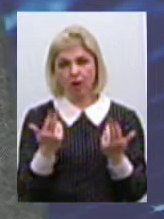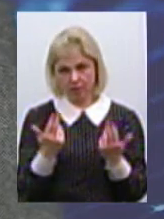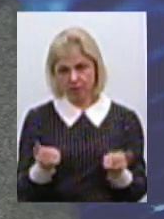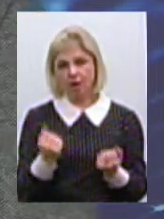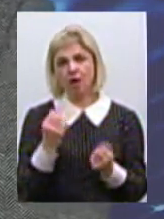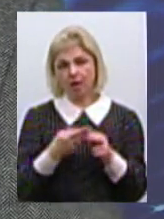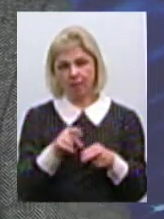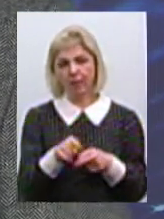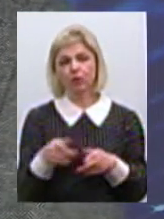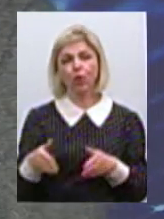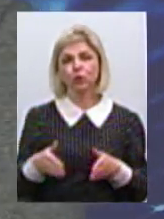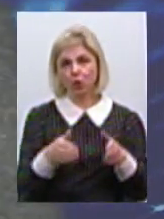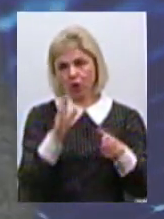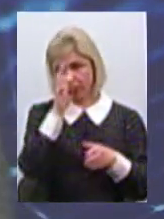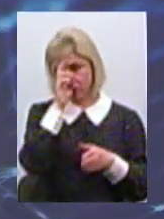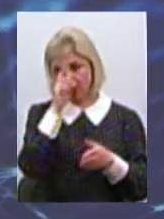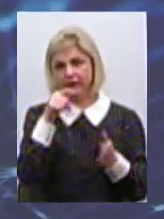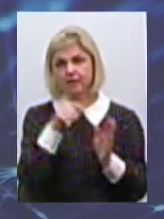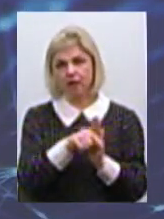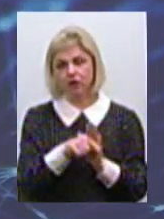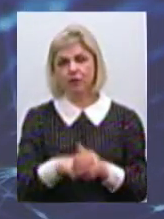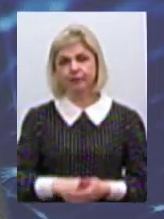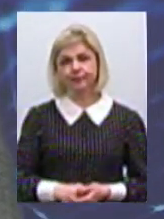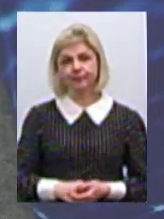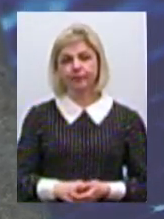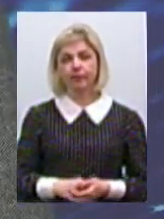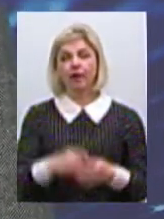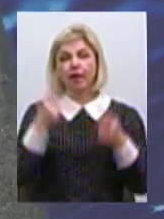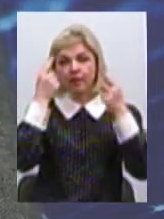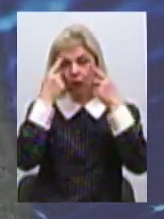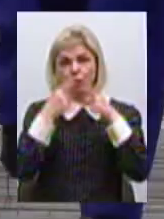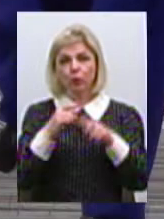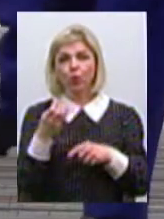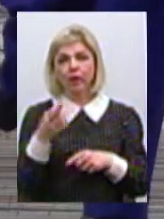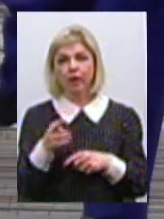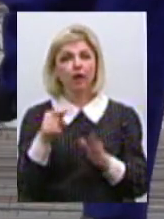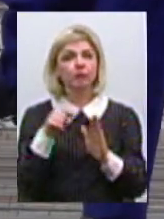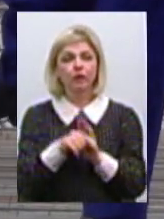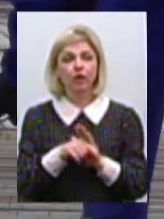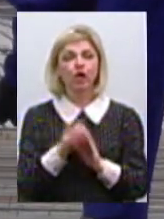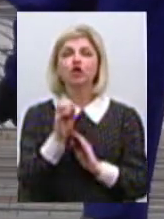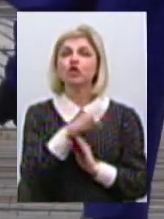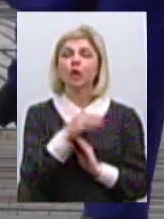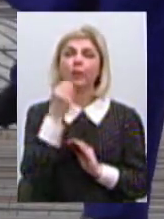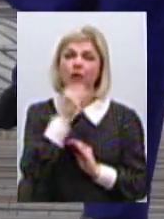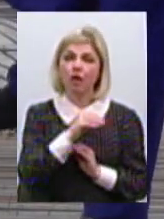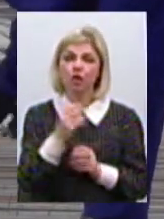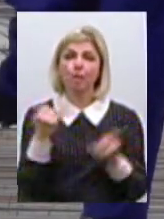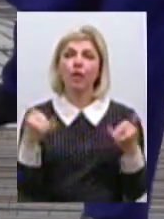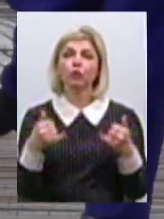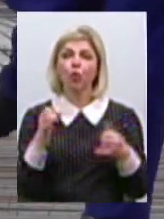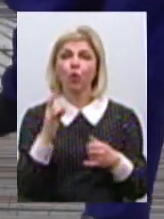Саме дороги державного значення, скажімо так. Технологія полягає, по-перше, чим краще бетонна дорога.